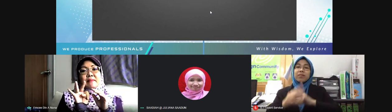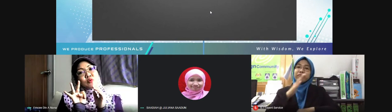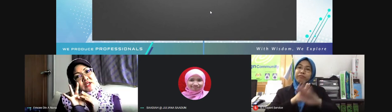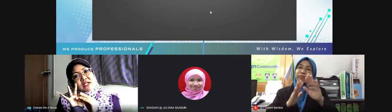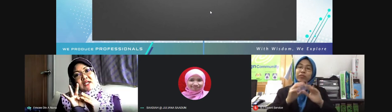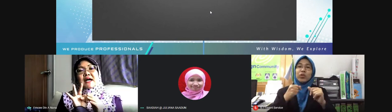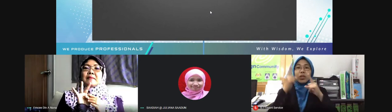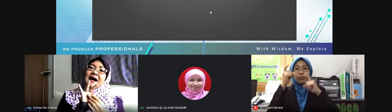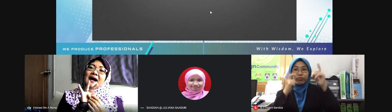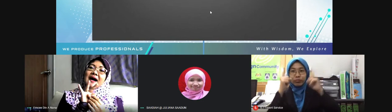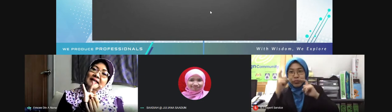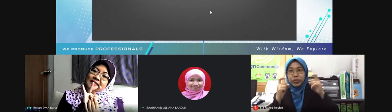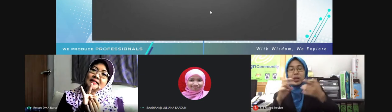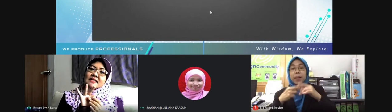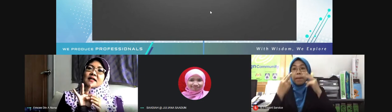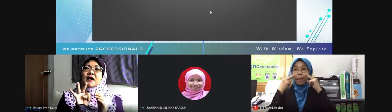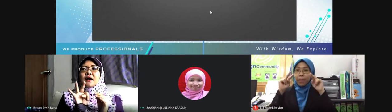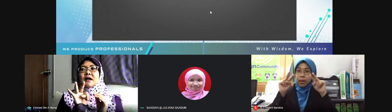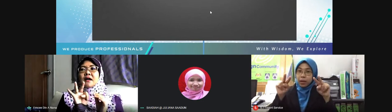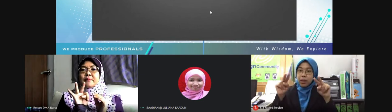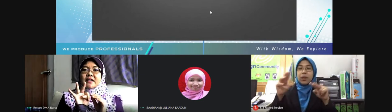ada memek muka, mata,